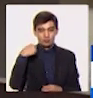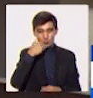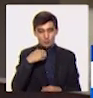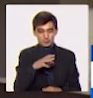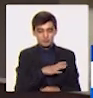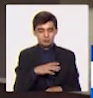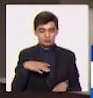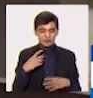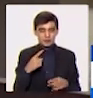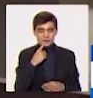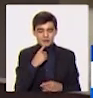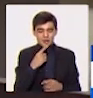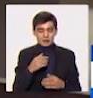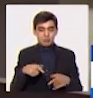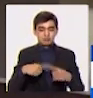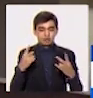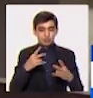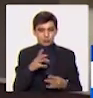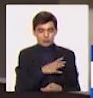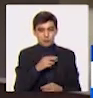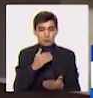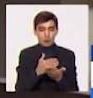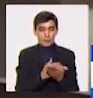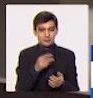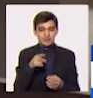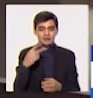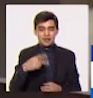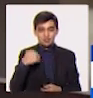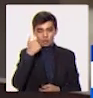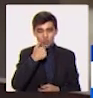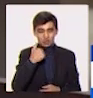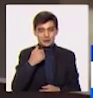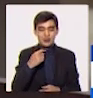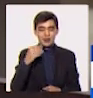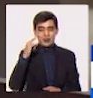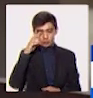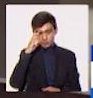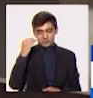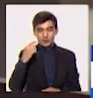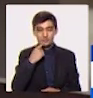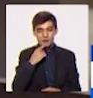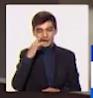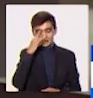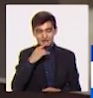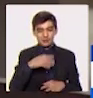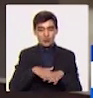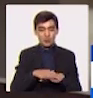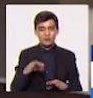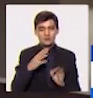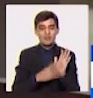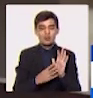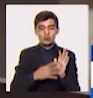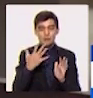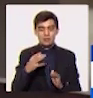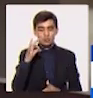алған тілдерді дамыту бағдарламасы бойынша 2020 жылы мемлекеттік тілді Қазақстан халықтарының 95% еркін